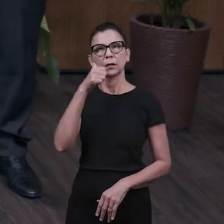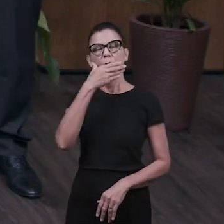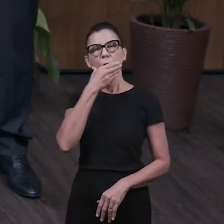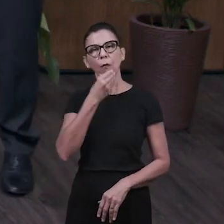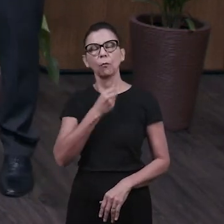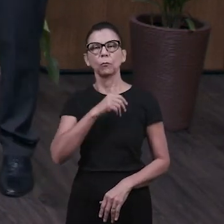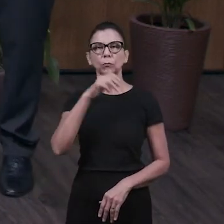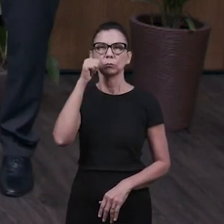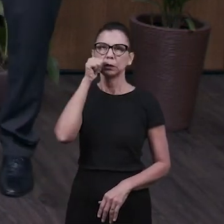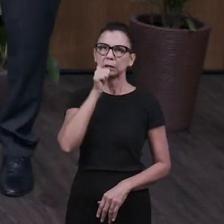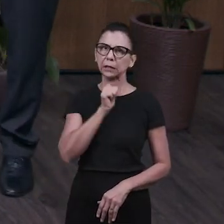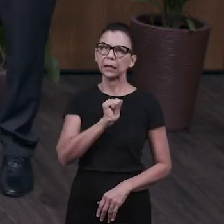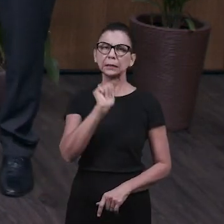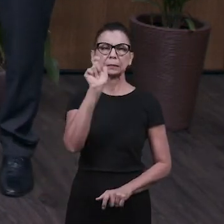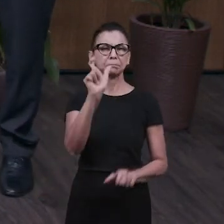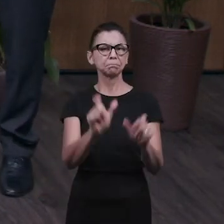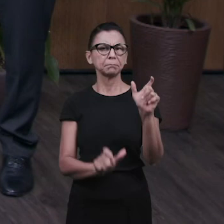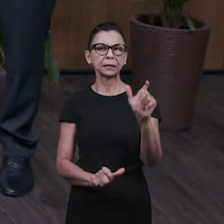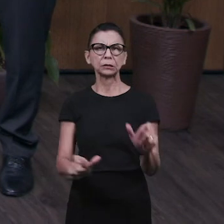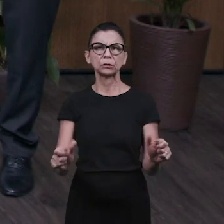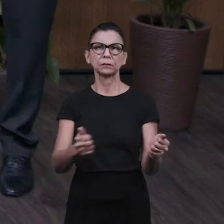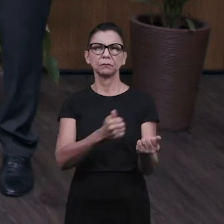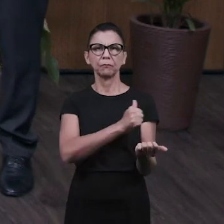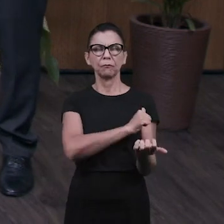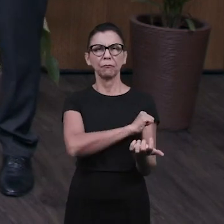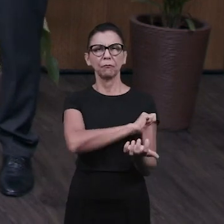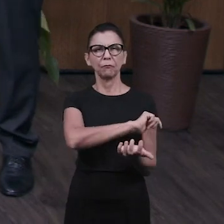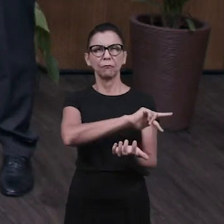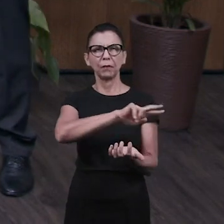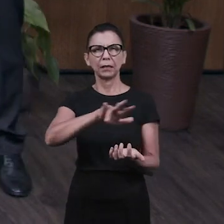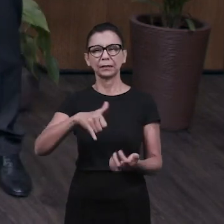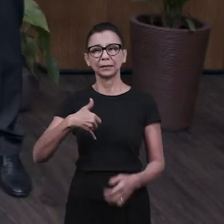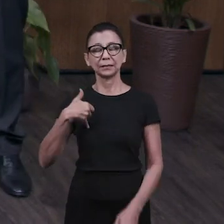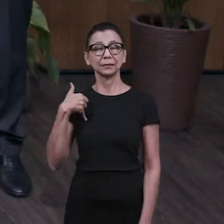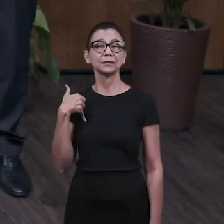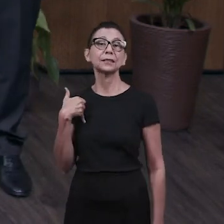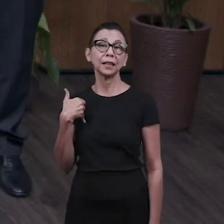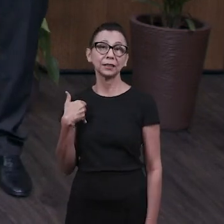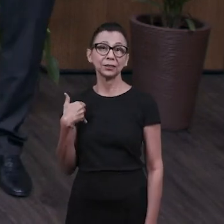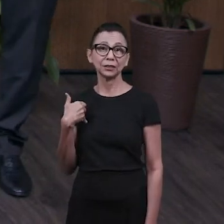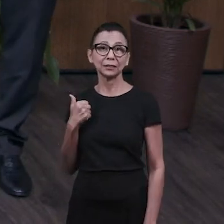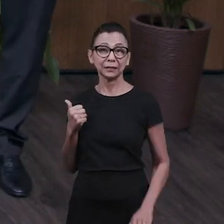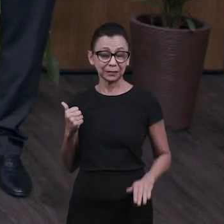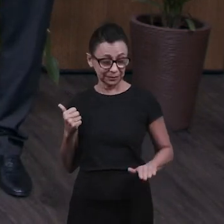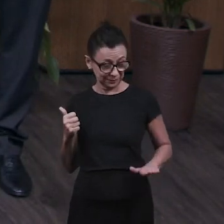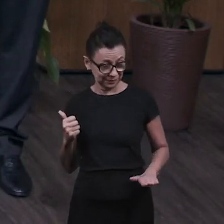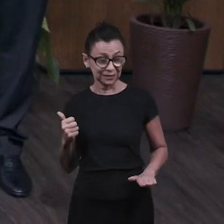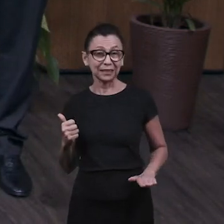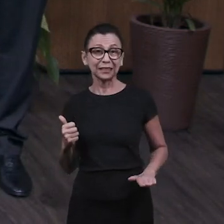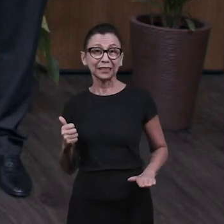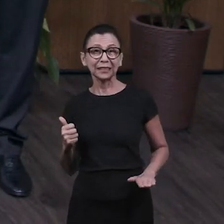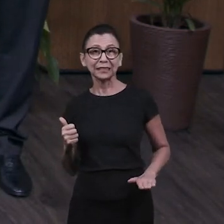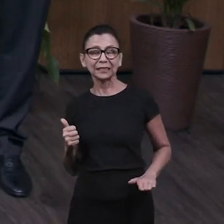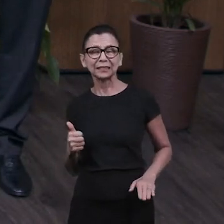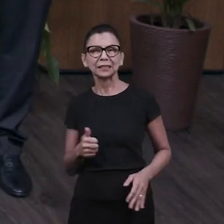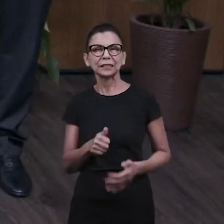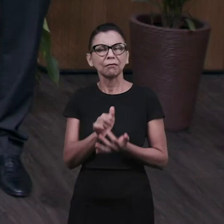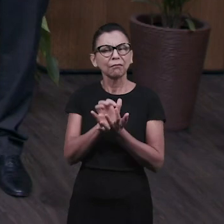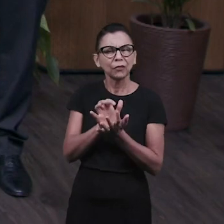des hommes, des femmes, des personnes des plus divers âges, depuis